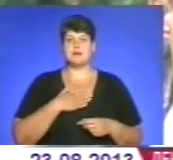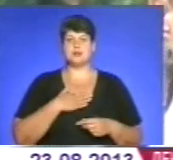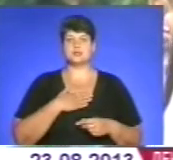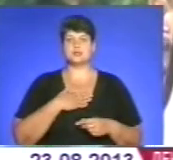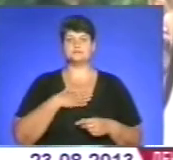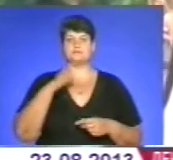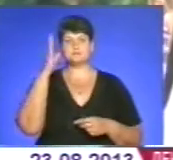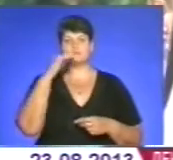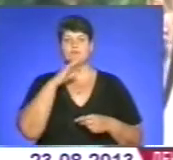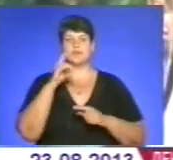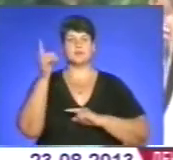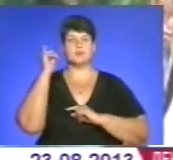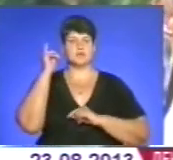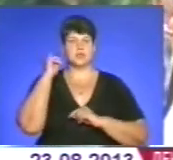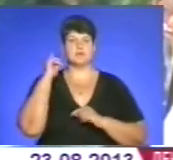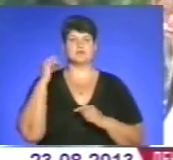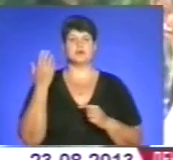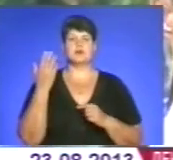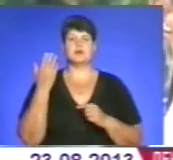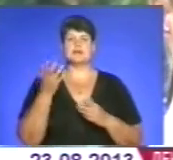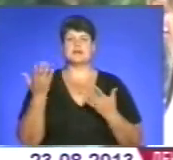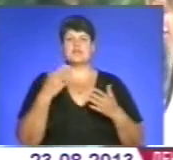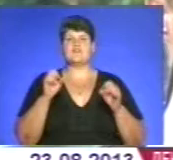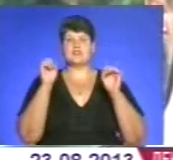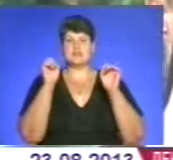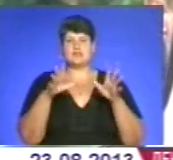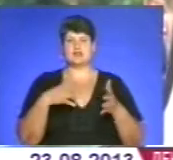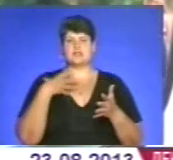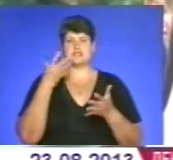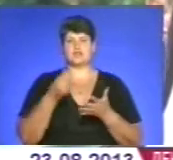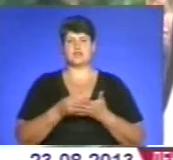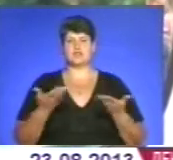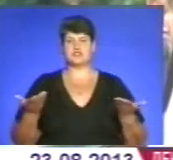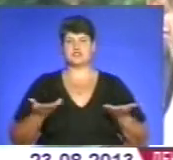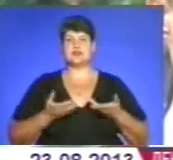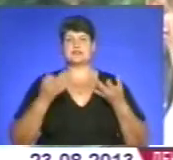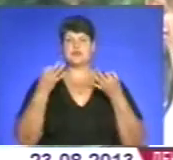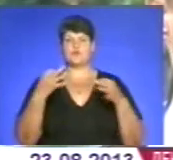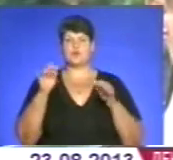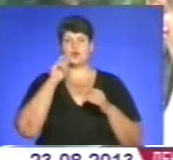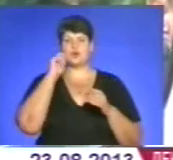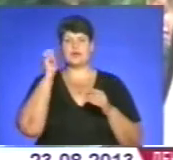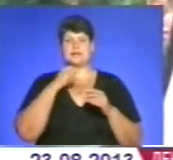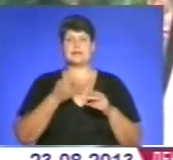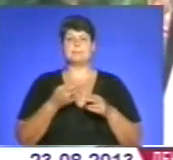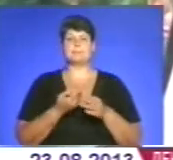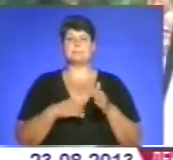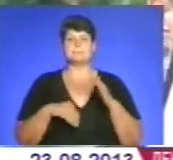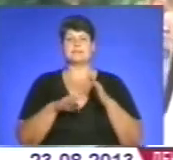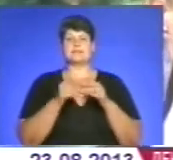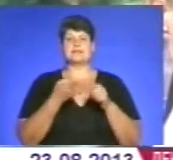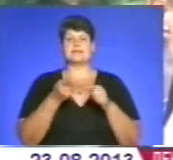прабатьків, наших предків, які віддавали своє життя за волю України саме під цим